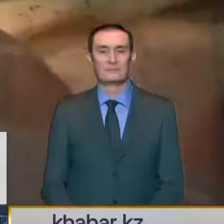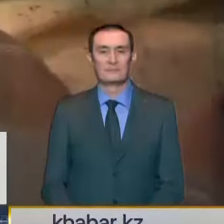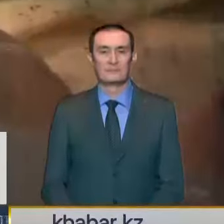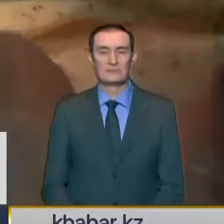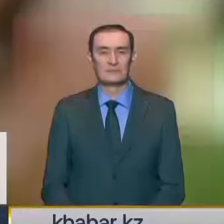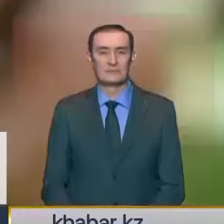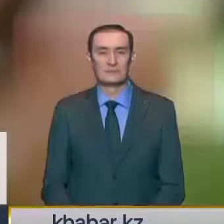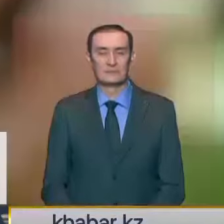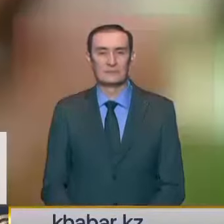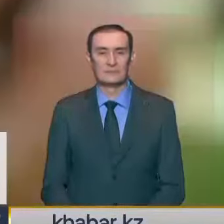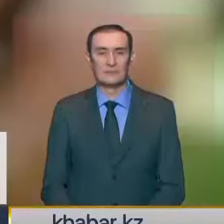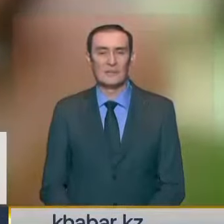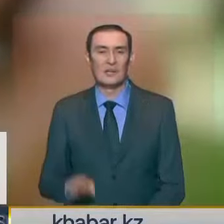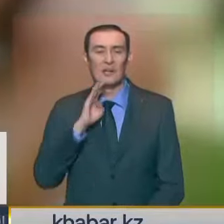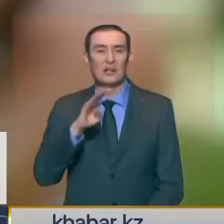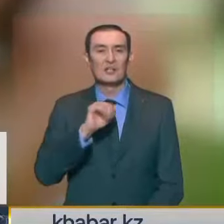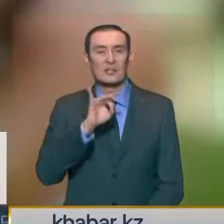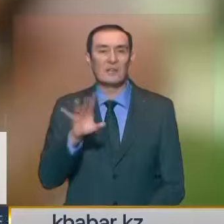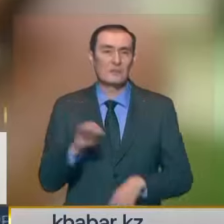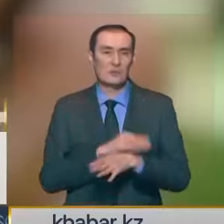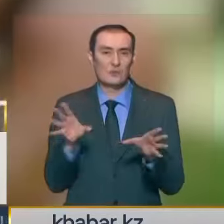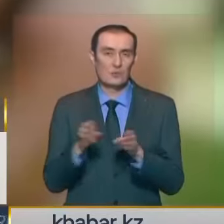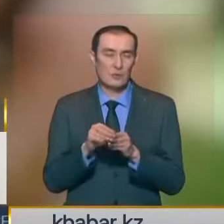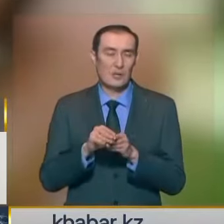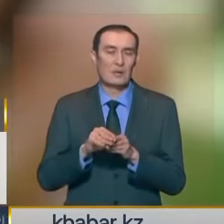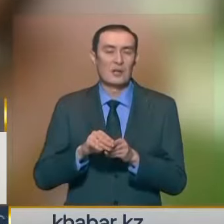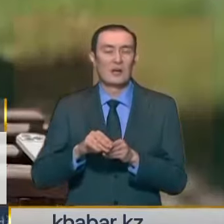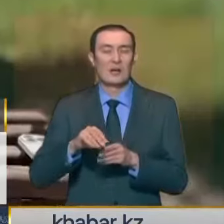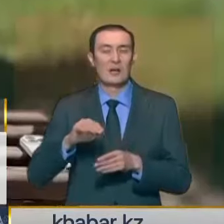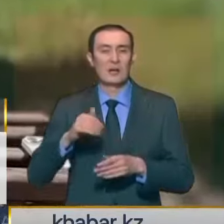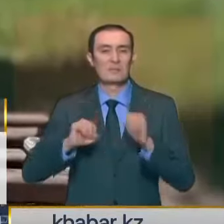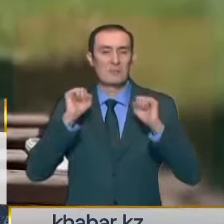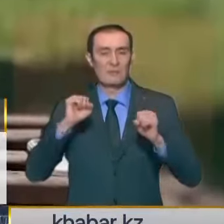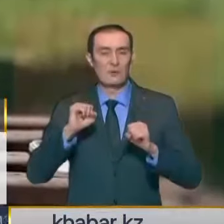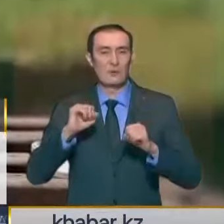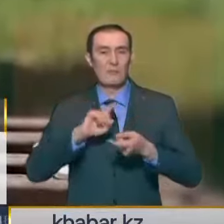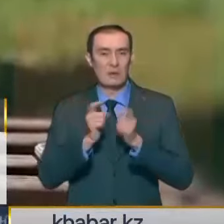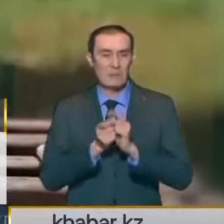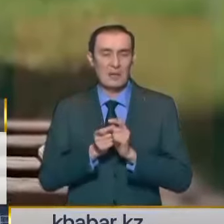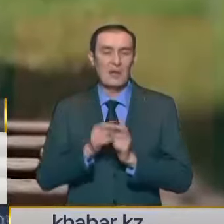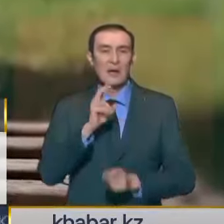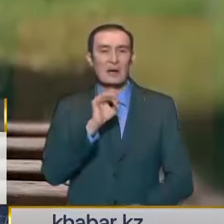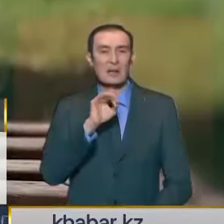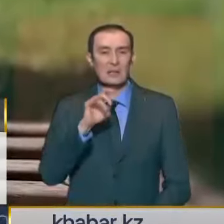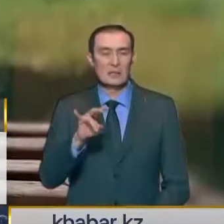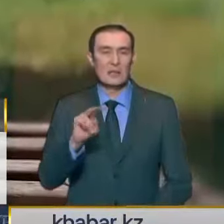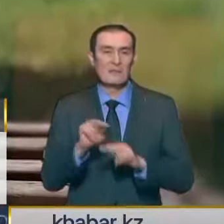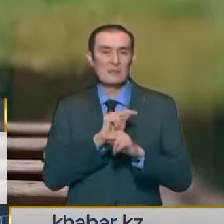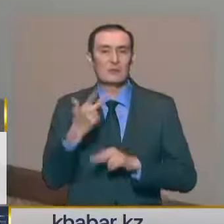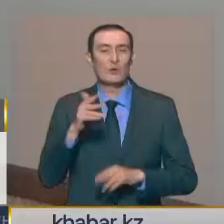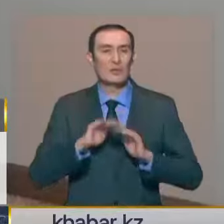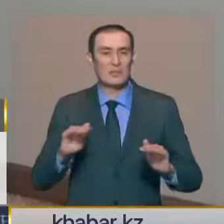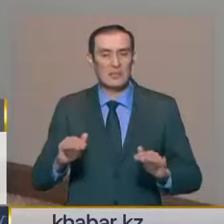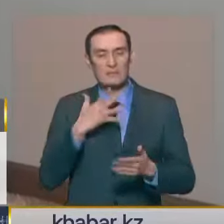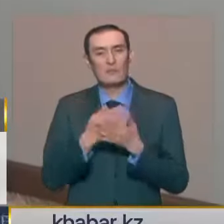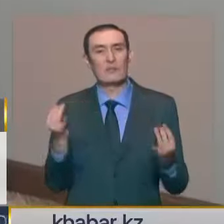фотографиям Жанар Урса с супругом чемпионом сурдо Олимпийских игр по греко-римской борьбе харад аном Шон воспитывает троих детей к